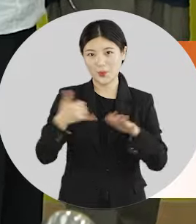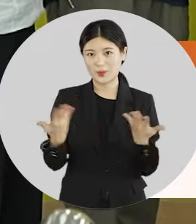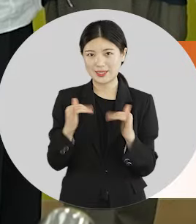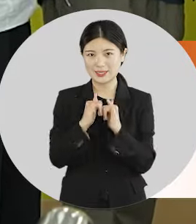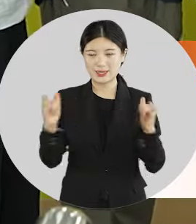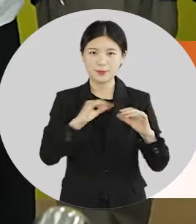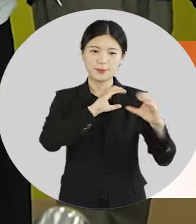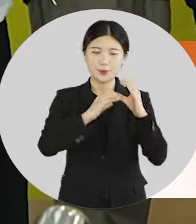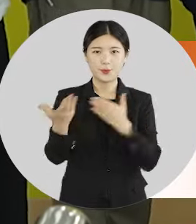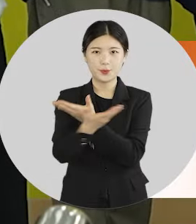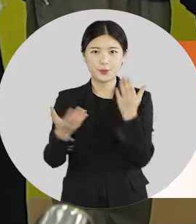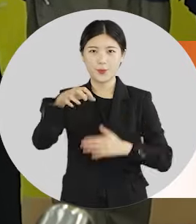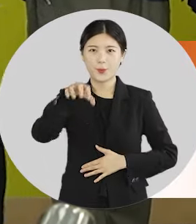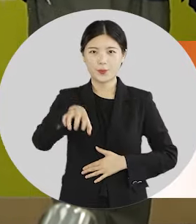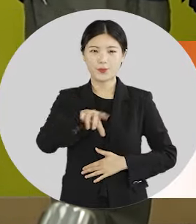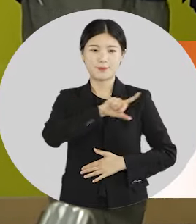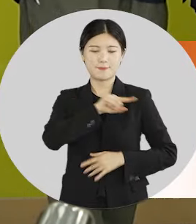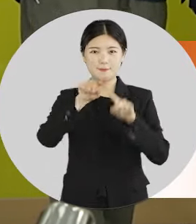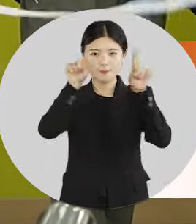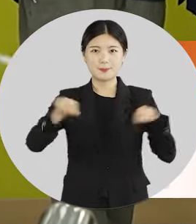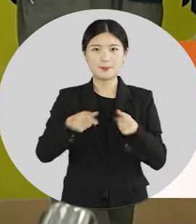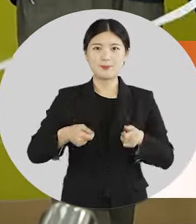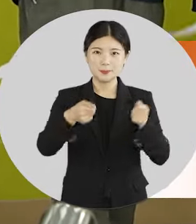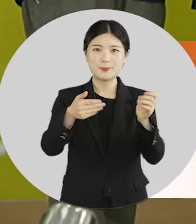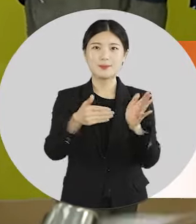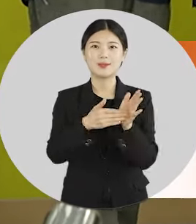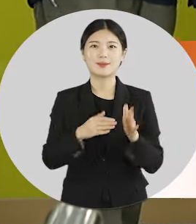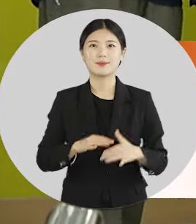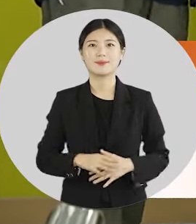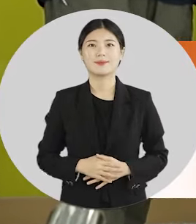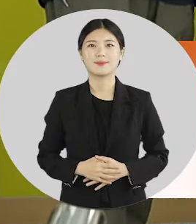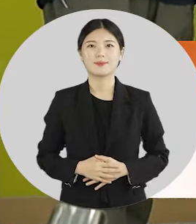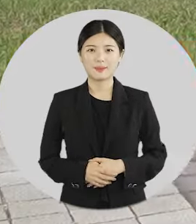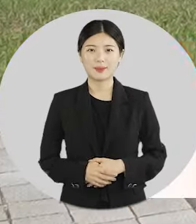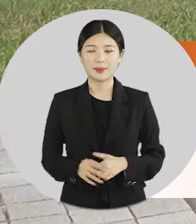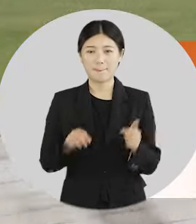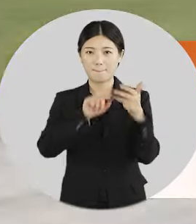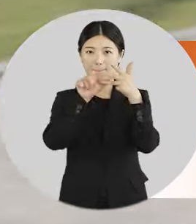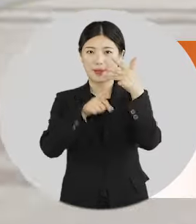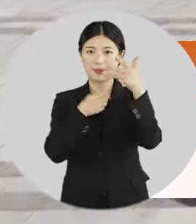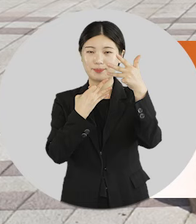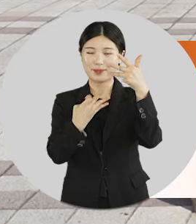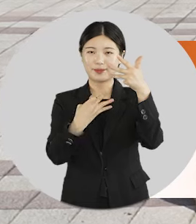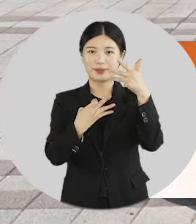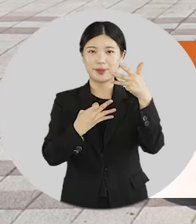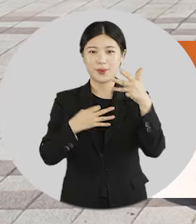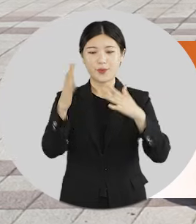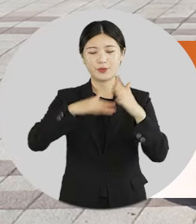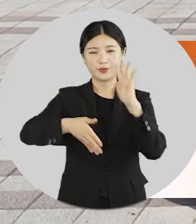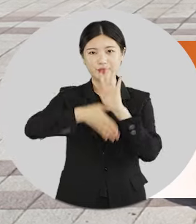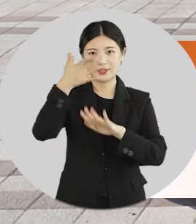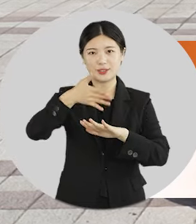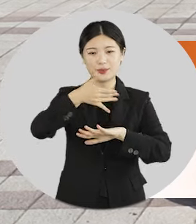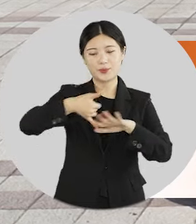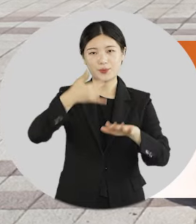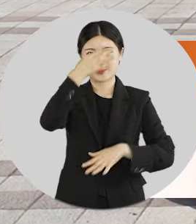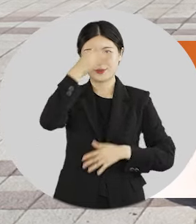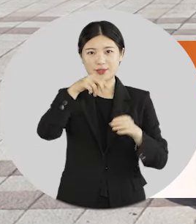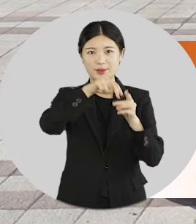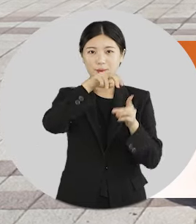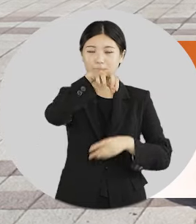농업인 소통 공유 공간 현판식이 진행됐습니다. 지난 14일 공주시